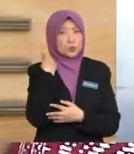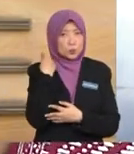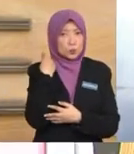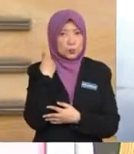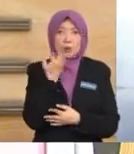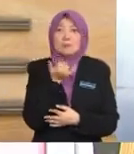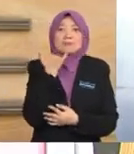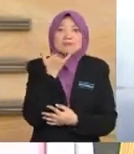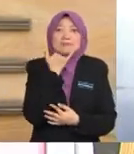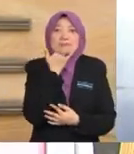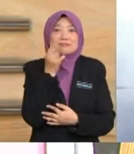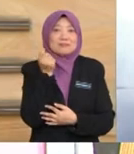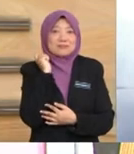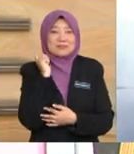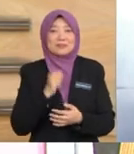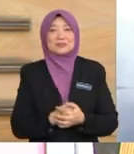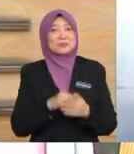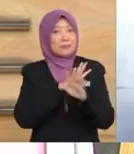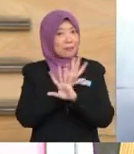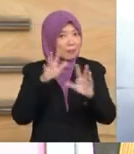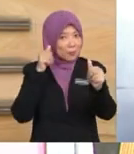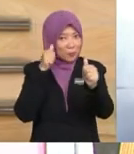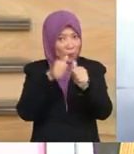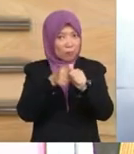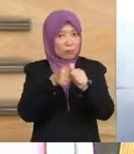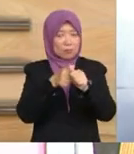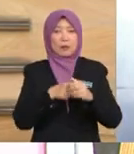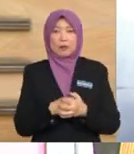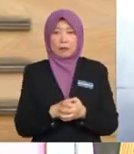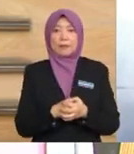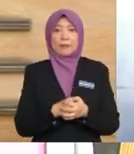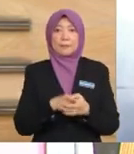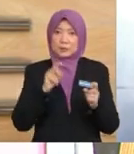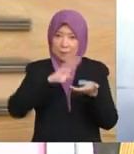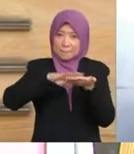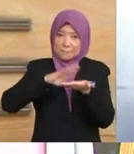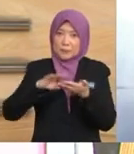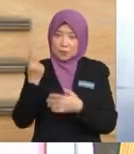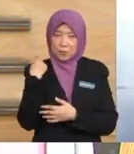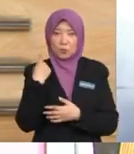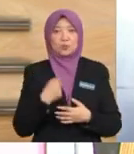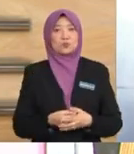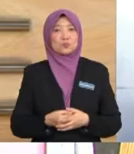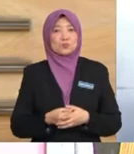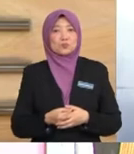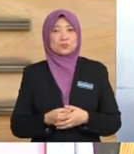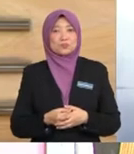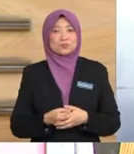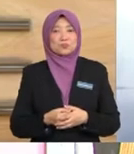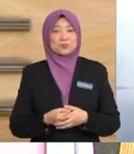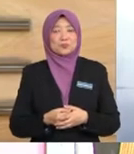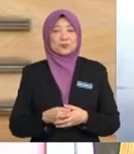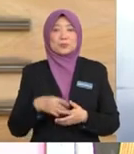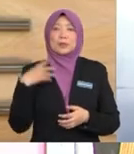Rina lakukan tadi adik-adik. Jangan ikut. Tak apa Rina, okay. Kita belajar kan. Jadi minta satu ya cikgu. Ambillah, Rina. Untuk